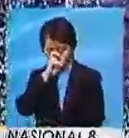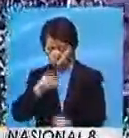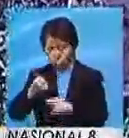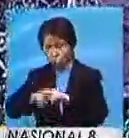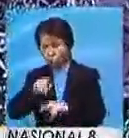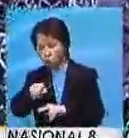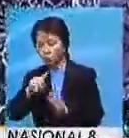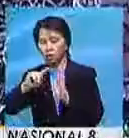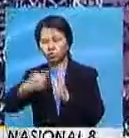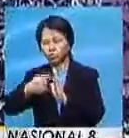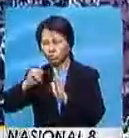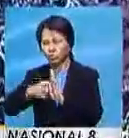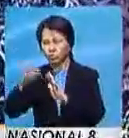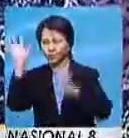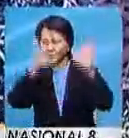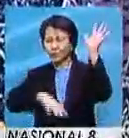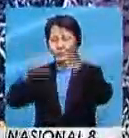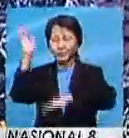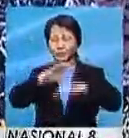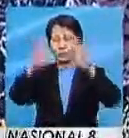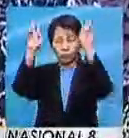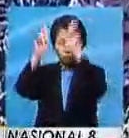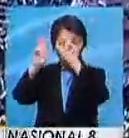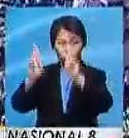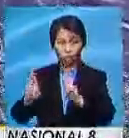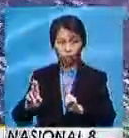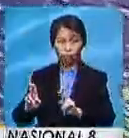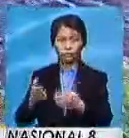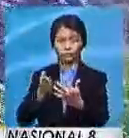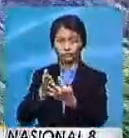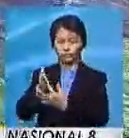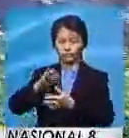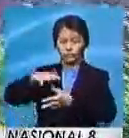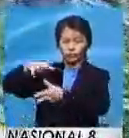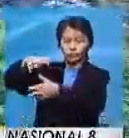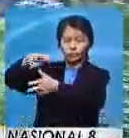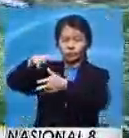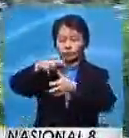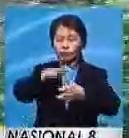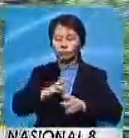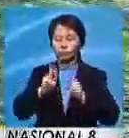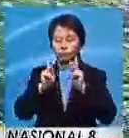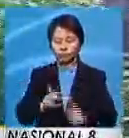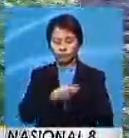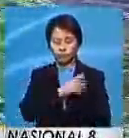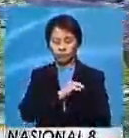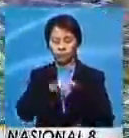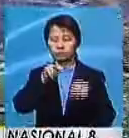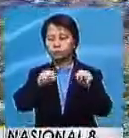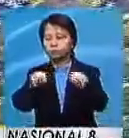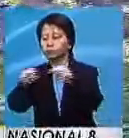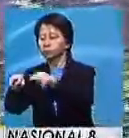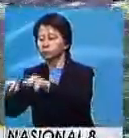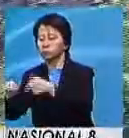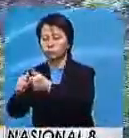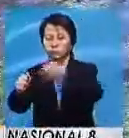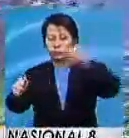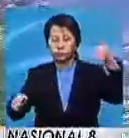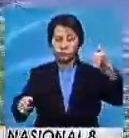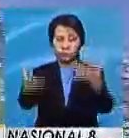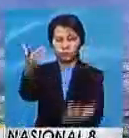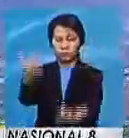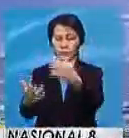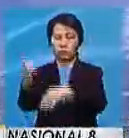atas punca-punca pencemaran udara. Sementara melalui udara pula, pihak kementerian membuat pemantauan bagi mencegah